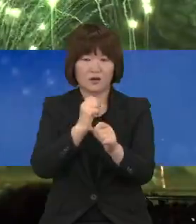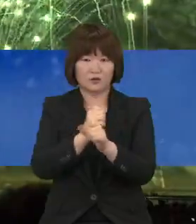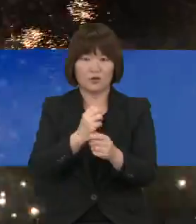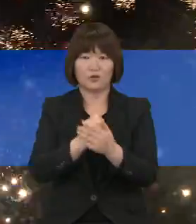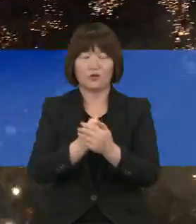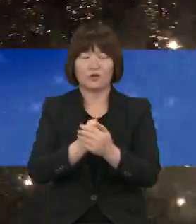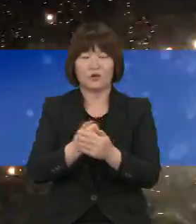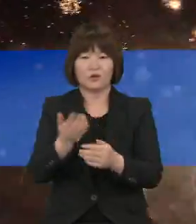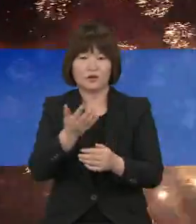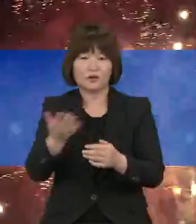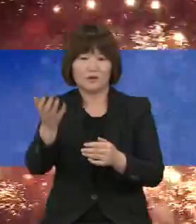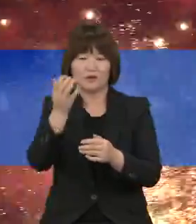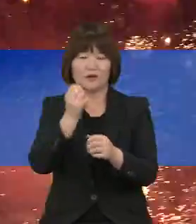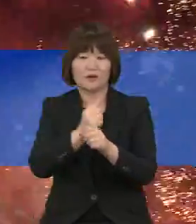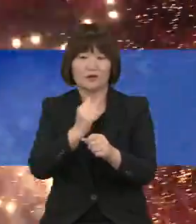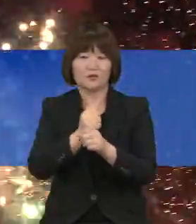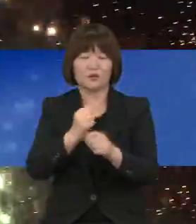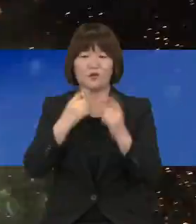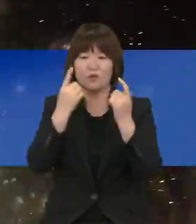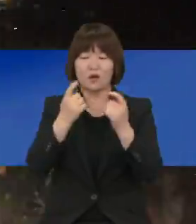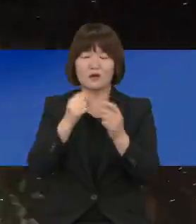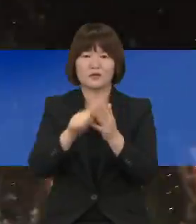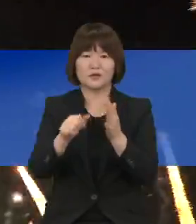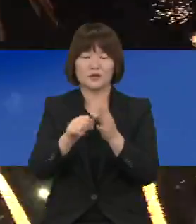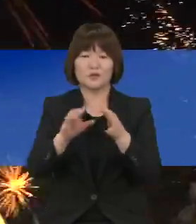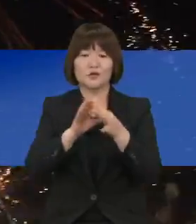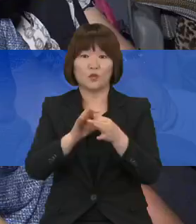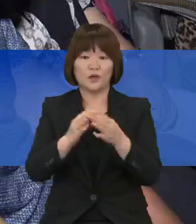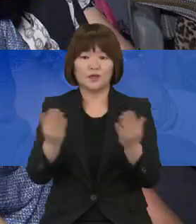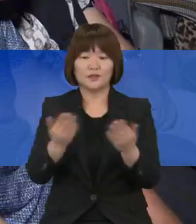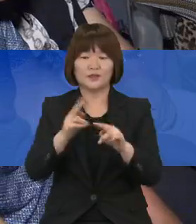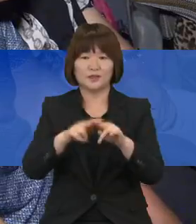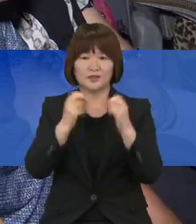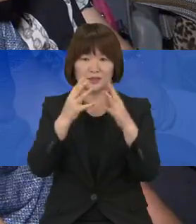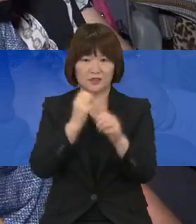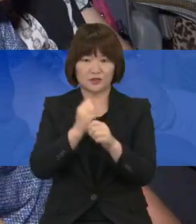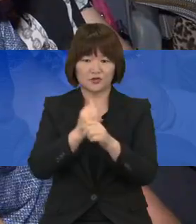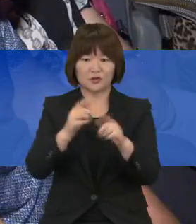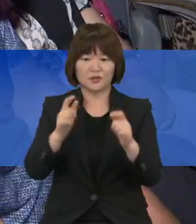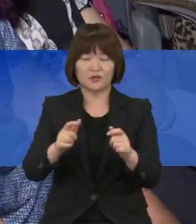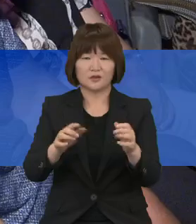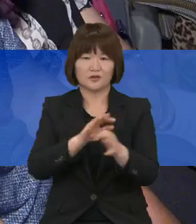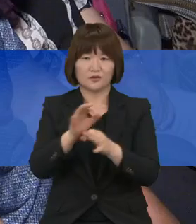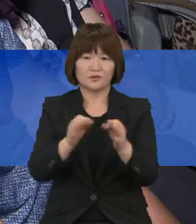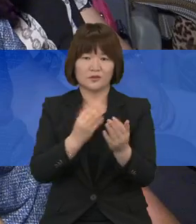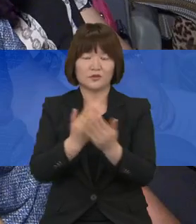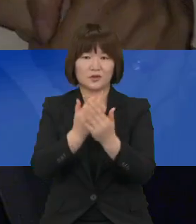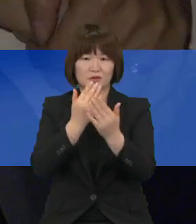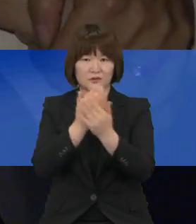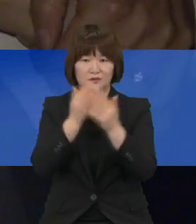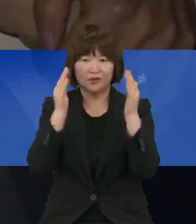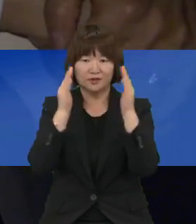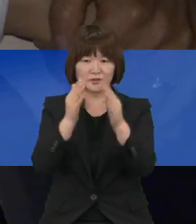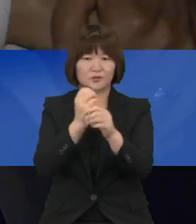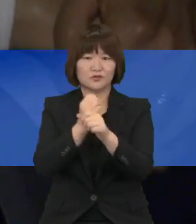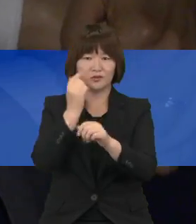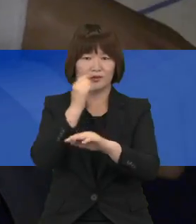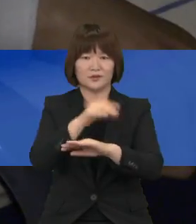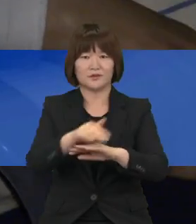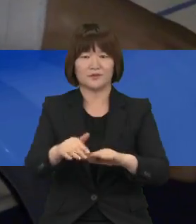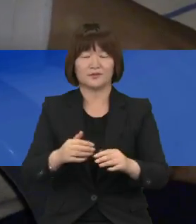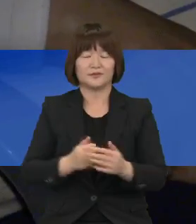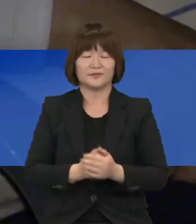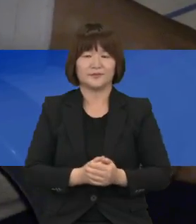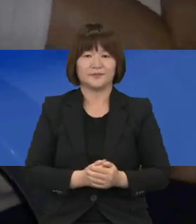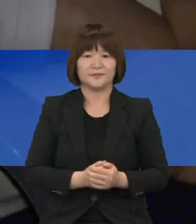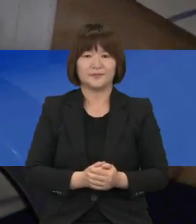관광 도시로 한 단계 더 성장하는 동시에 관광 산업을 통한 일자리 창출과 지역 경제 활성화에도 행정력을 집중할